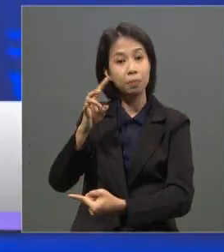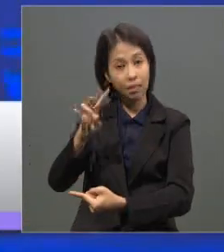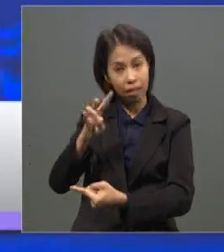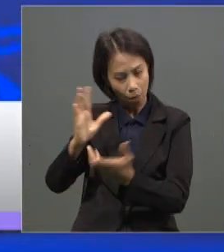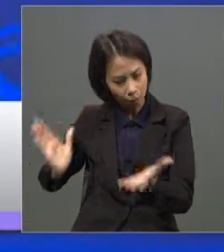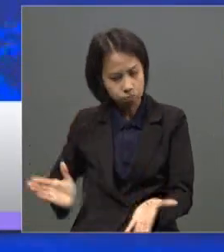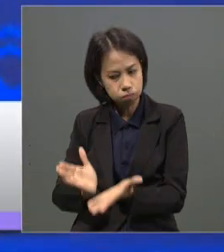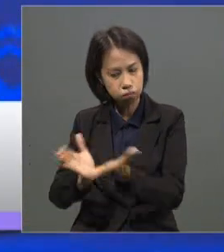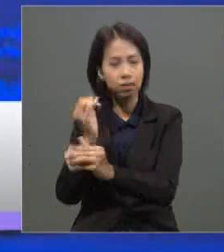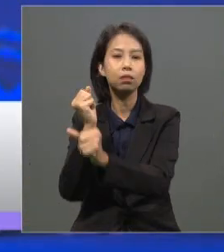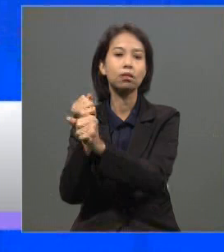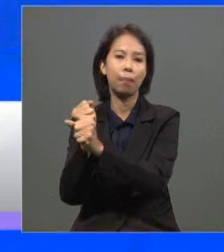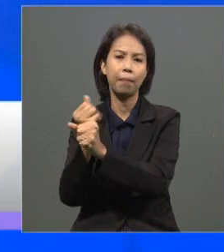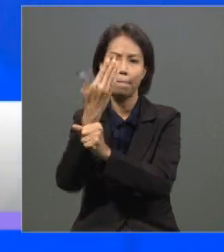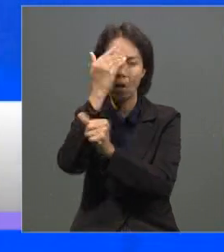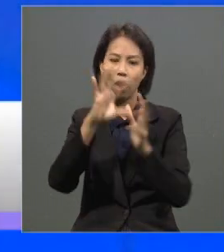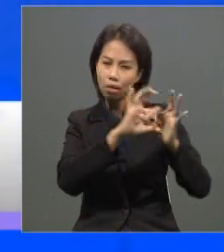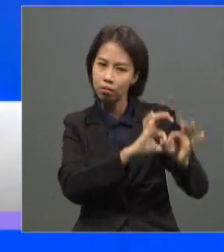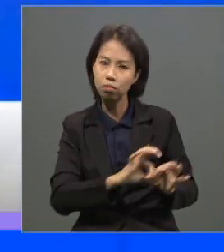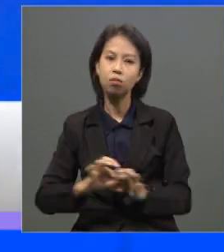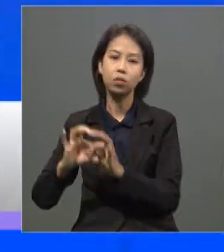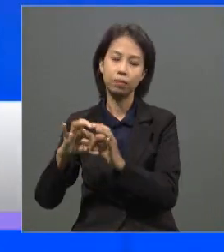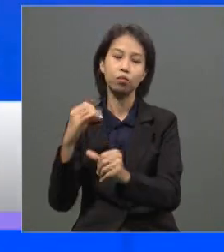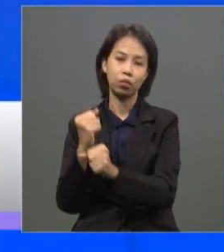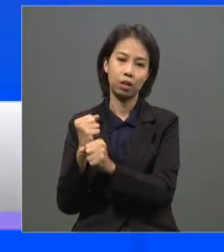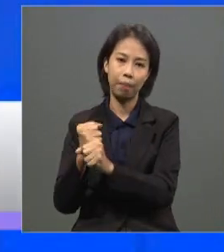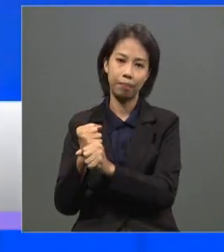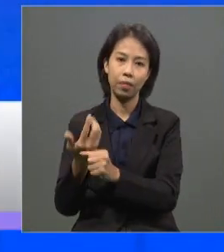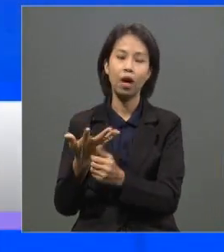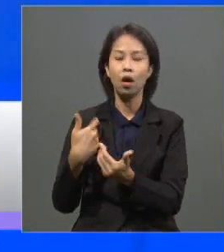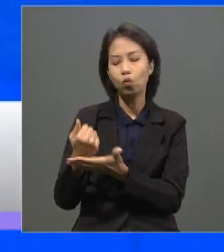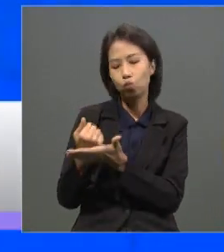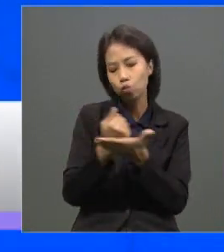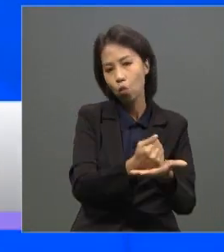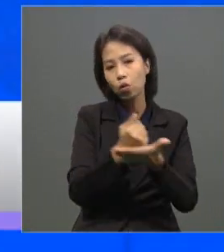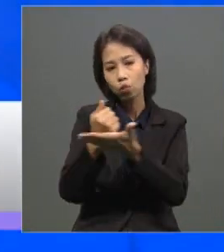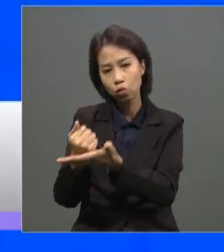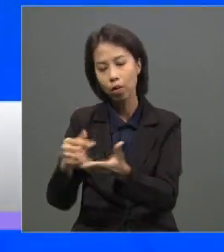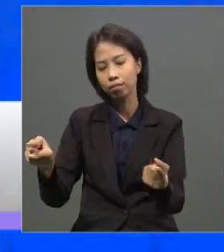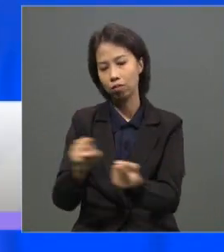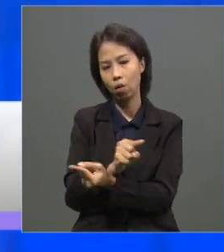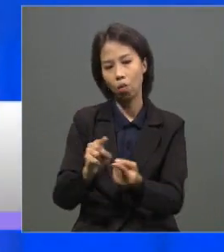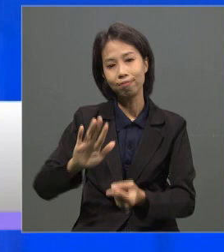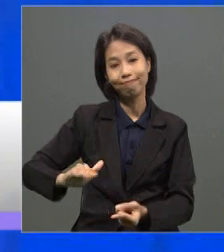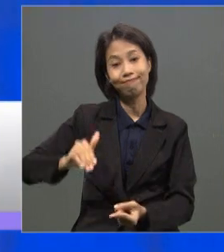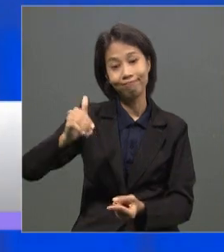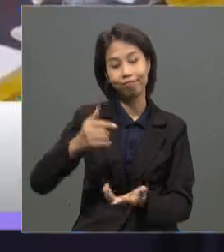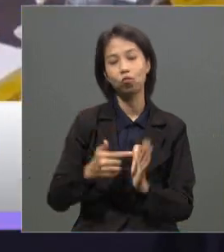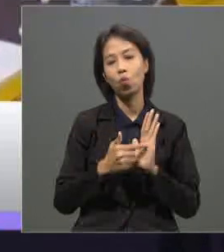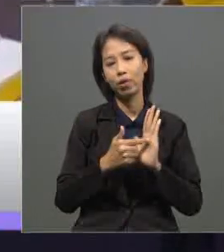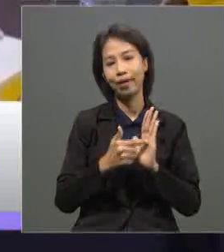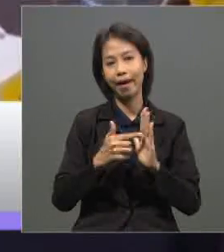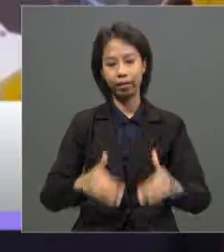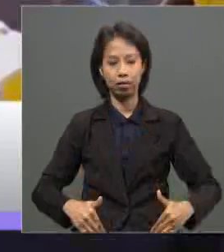ตลอดเนื่องจากสอดคล้องกับภารกิจของกระทรวงมหาดไทยในการบำบัดทุกข์บำรุงสุขให้สังคมไทยเช่นการพัฒนาคุณภาพ